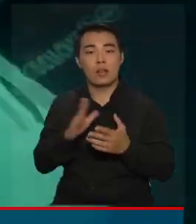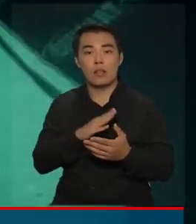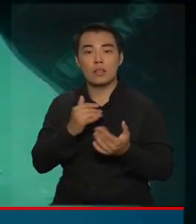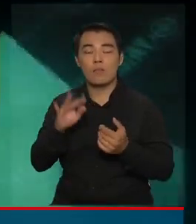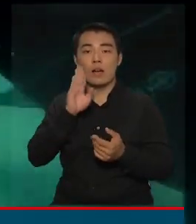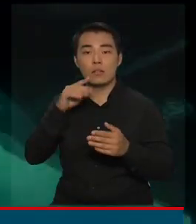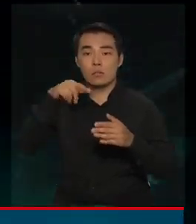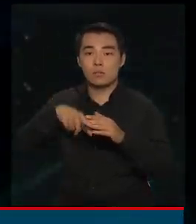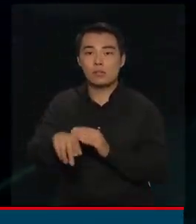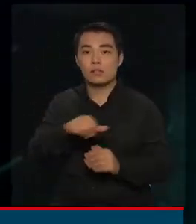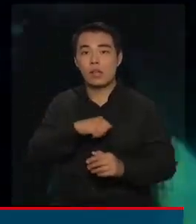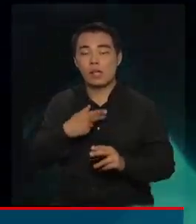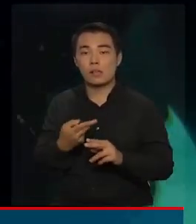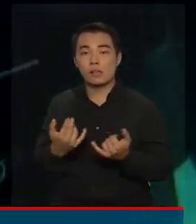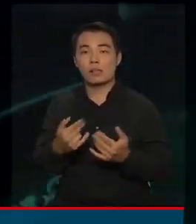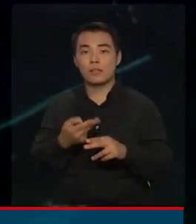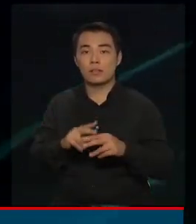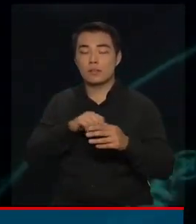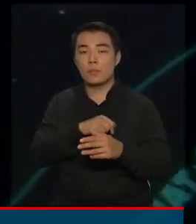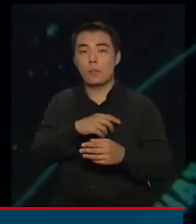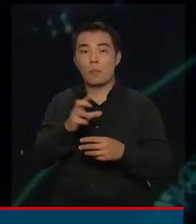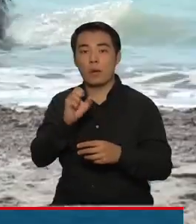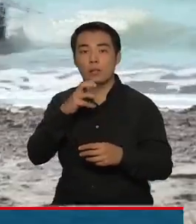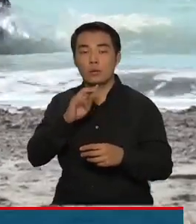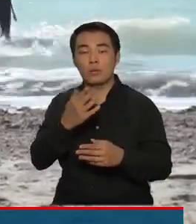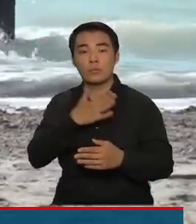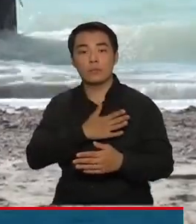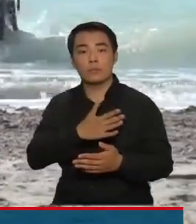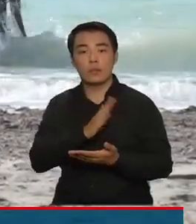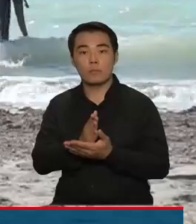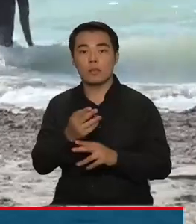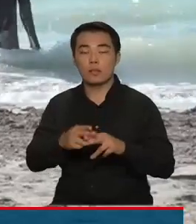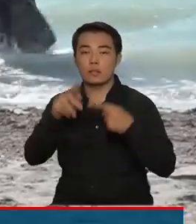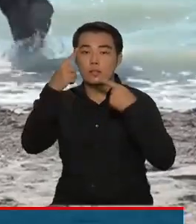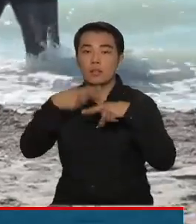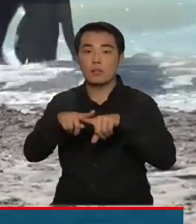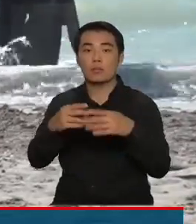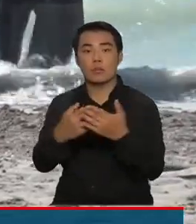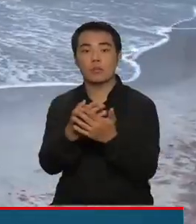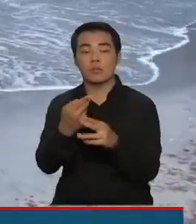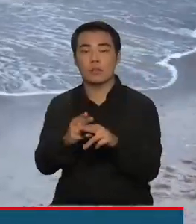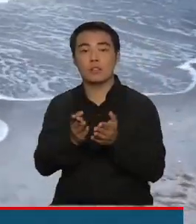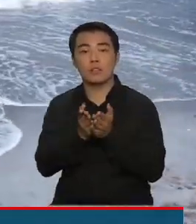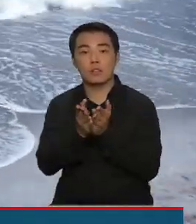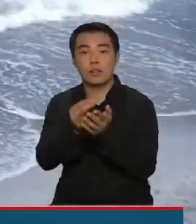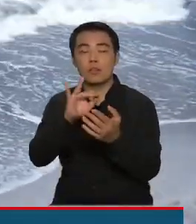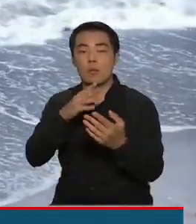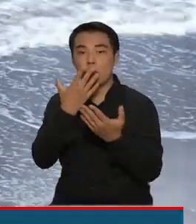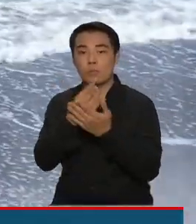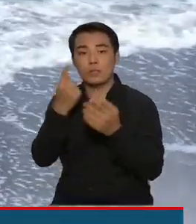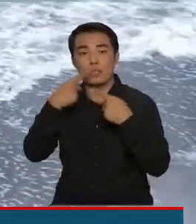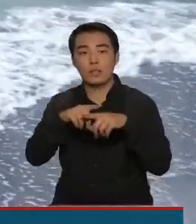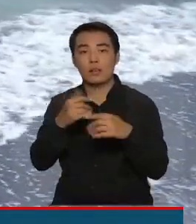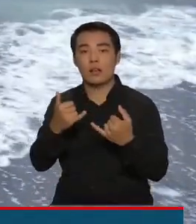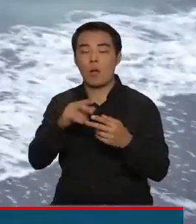астында емін-еркін қимылдау үшін арнайы оттегі баллондармен тыныстайды. Арнайы жасақ лаңкестер басып алған кеме немесе теңіз инфрақұрылымына артық